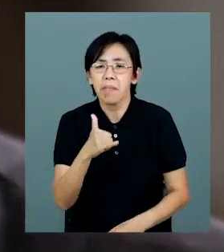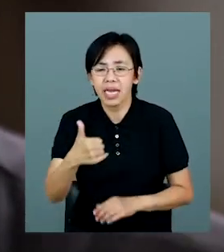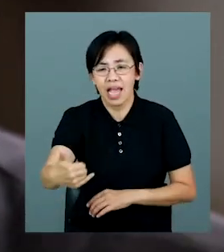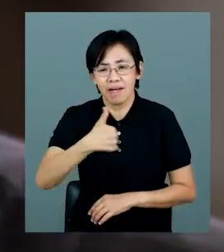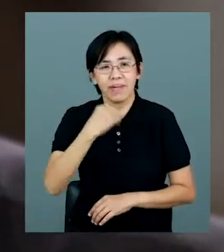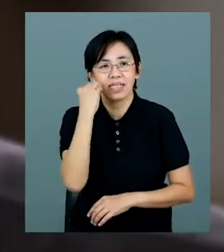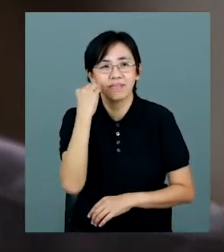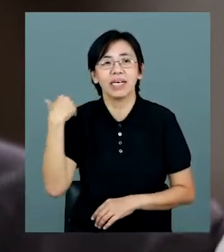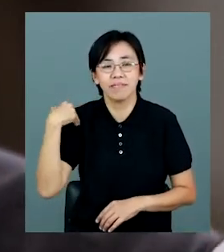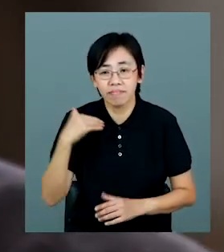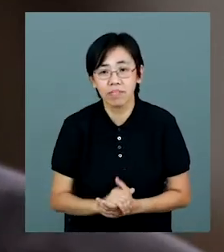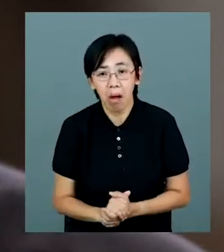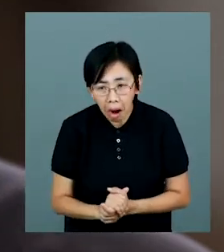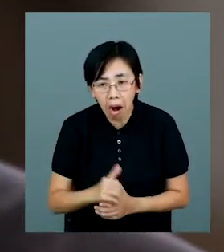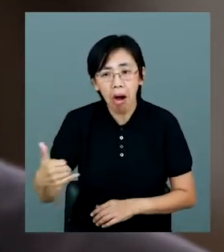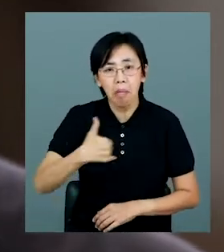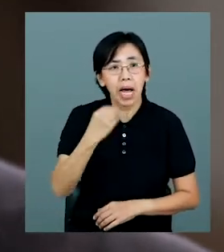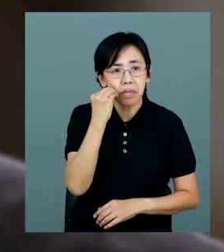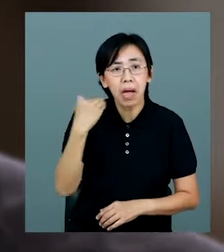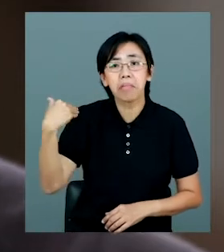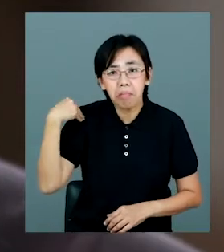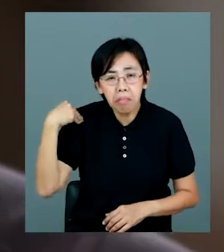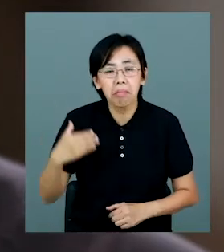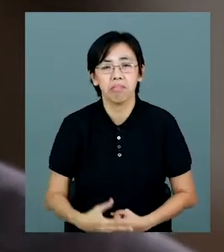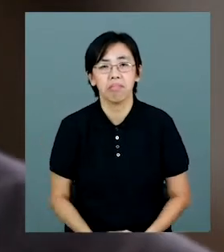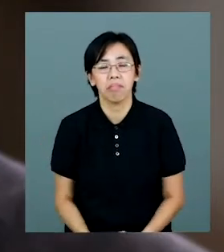าก็จะมาบ้านที่ผมครับ มาหาเอง ครับ